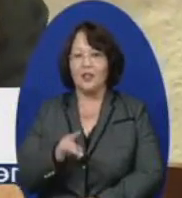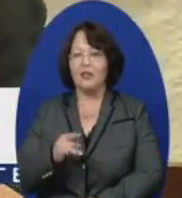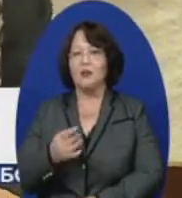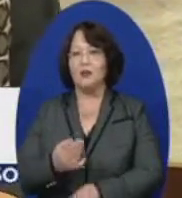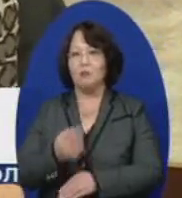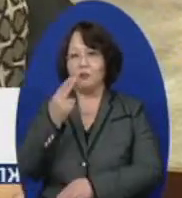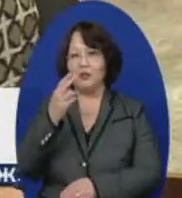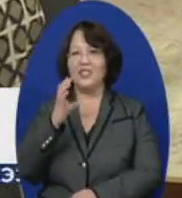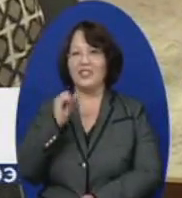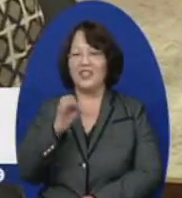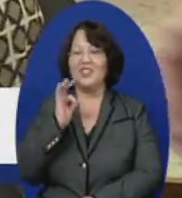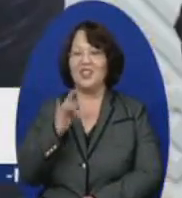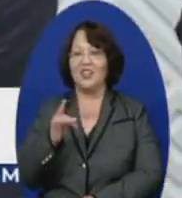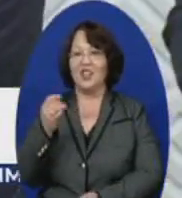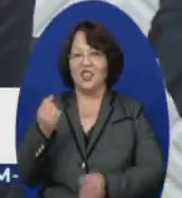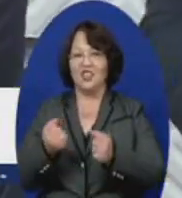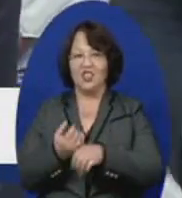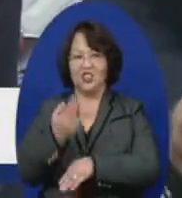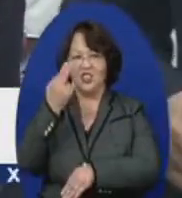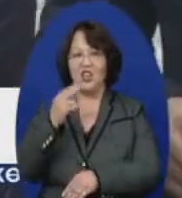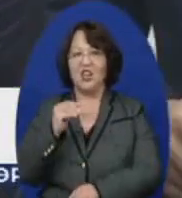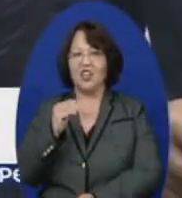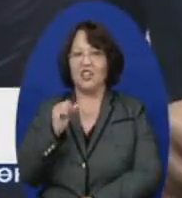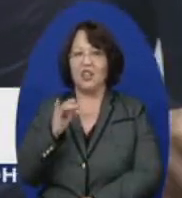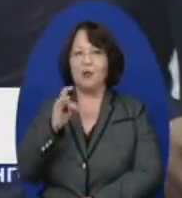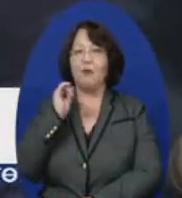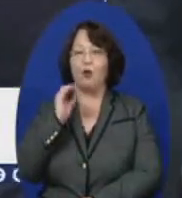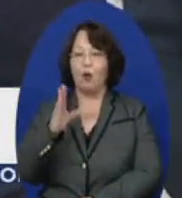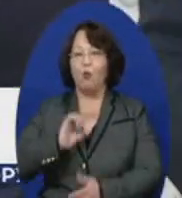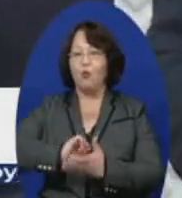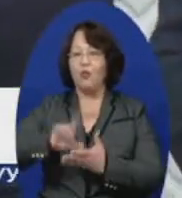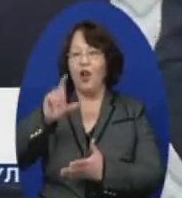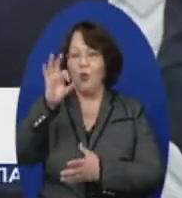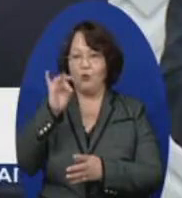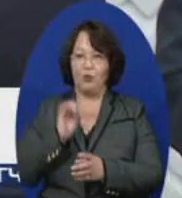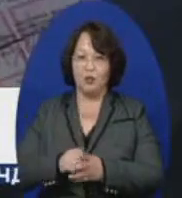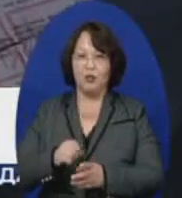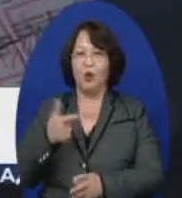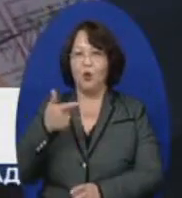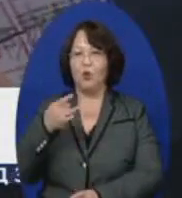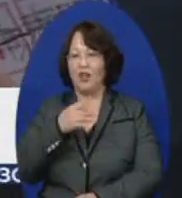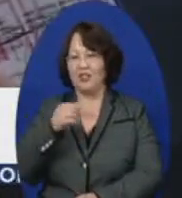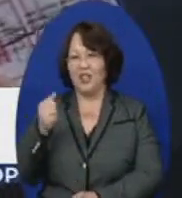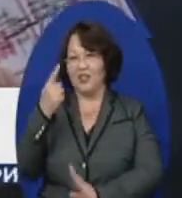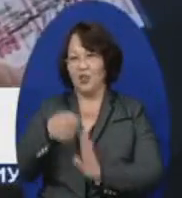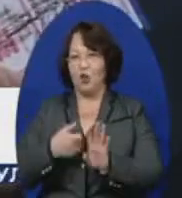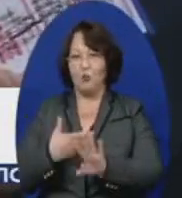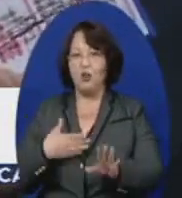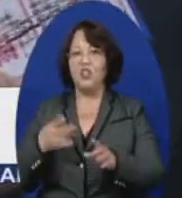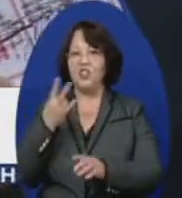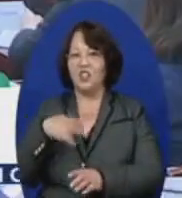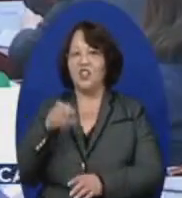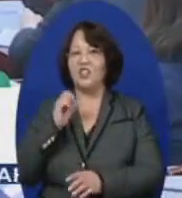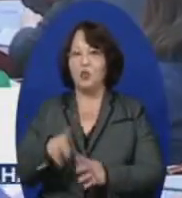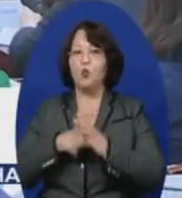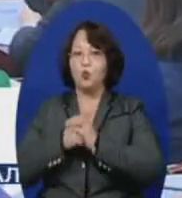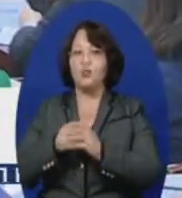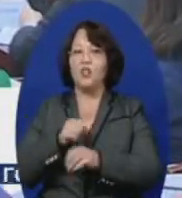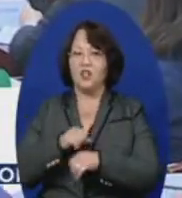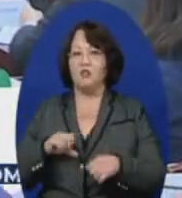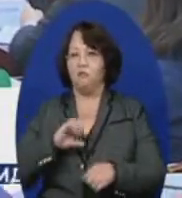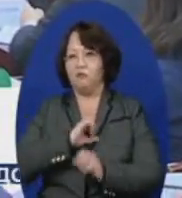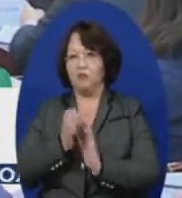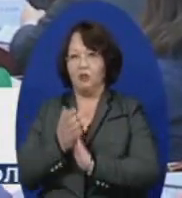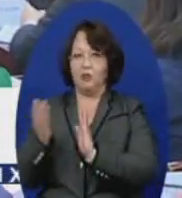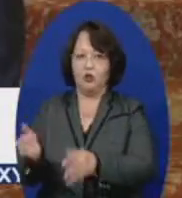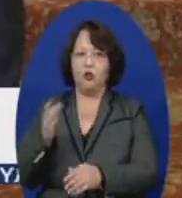сансрын нисгэгч Жанибеков нар үнтэй хувь нэмэр оруулсан. Өнгөрсөн жил сансрын нисгэгч Гүр Арагчаа нийслэлийн хүндэт иргэн болсон бол